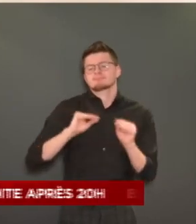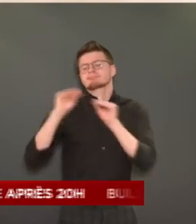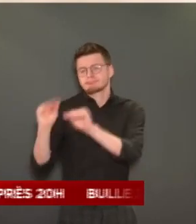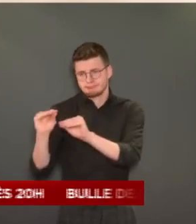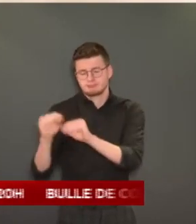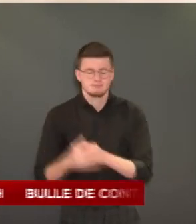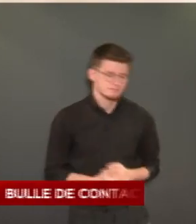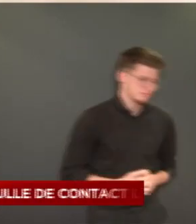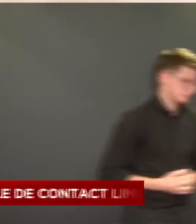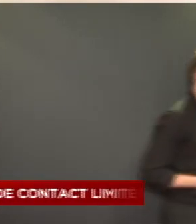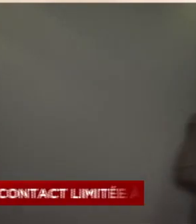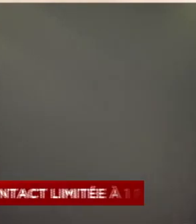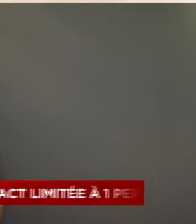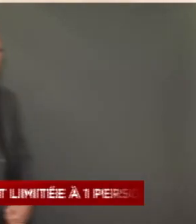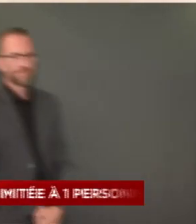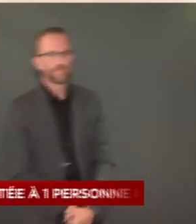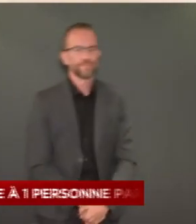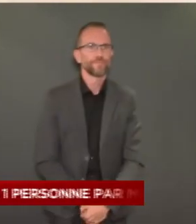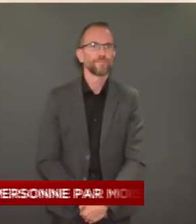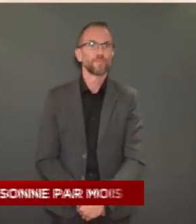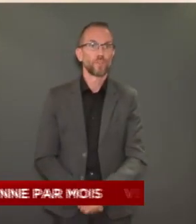la cotisation au NSS.